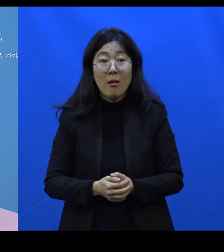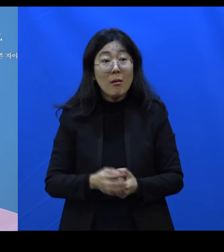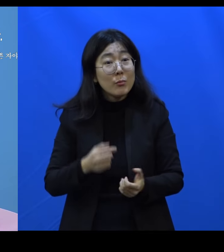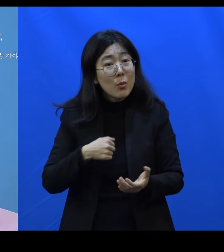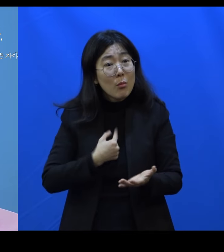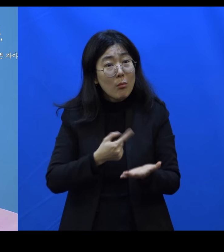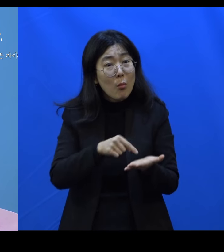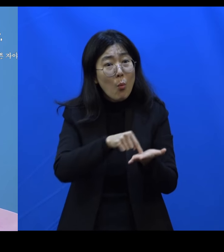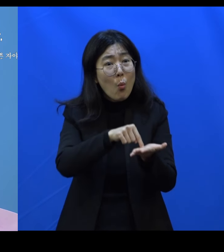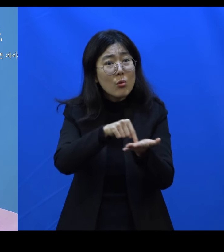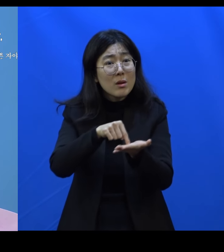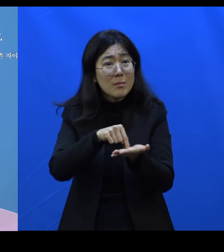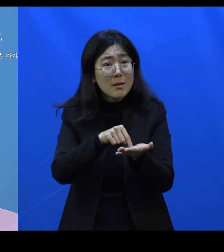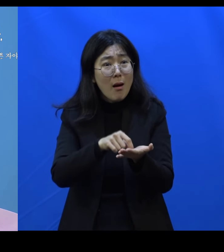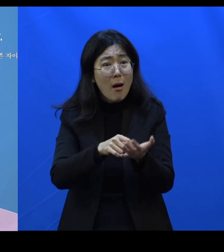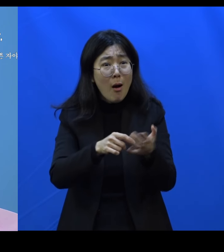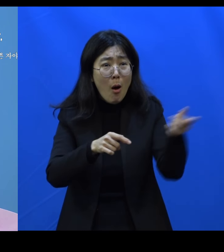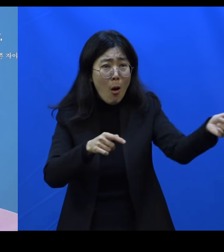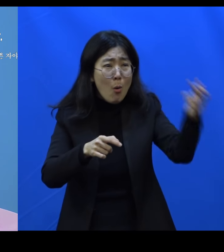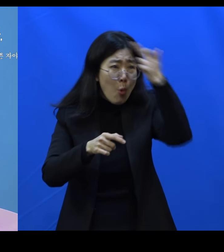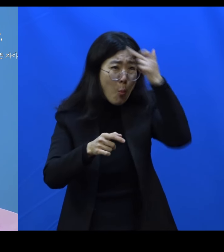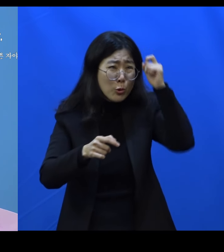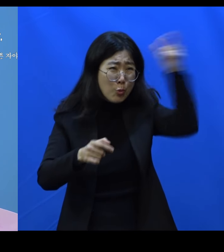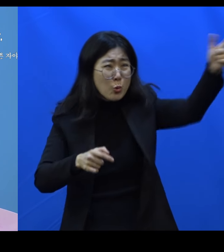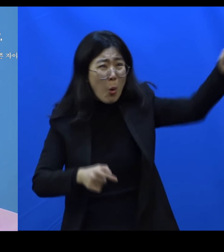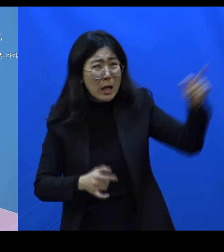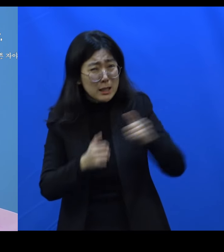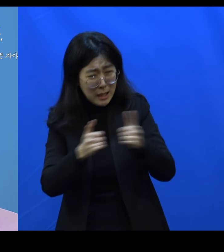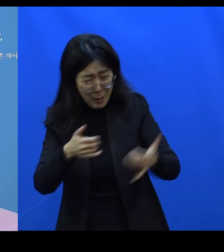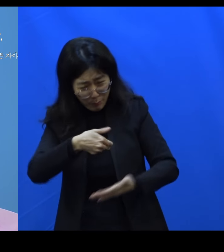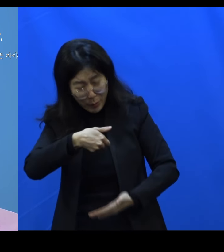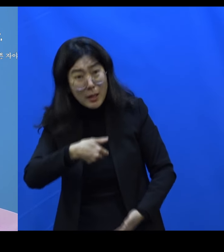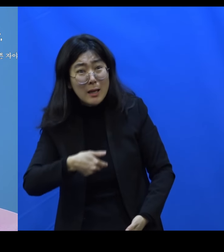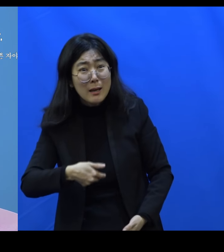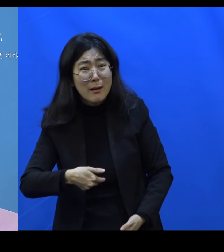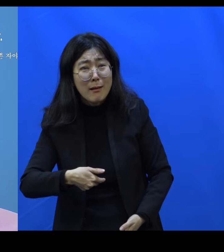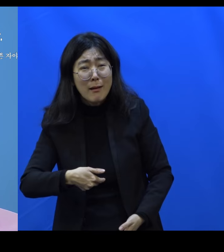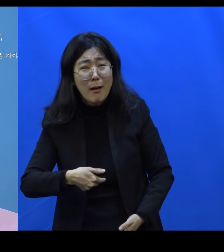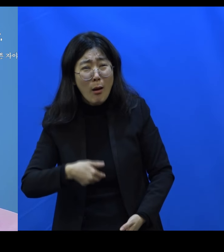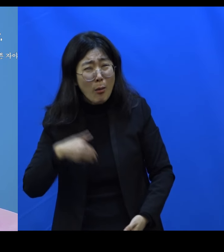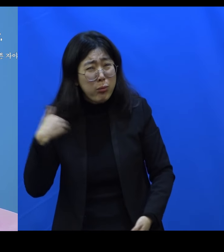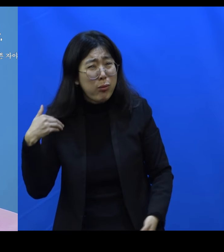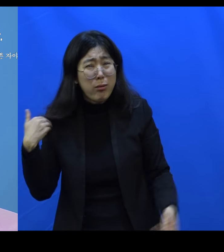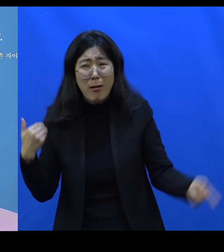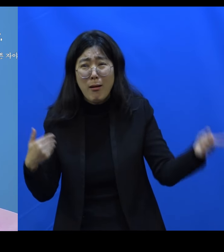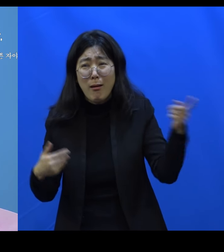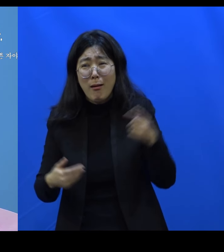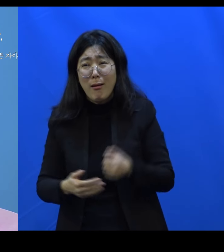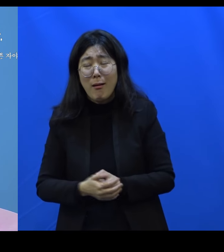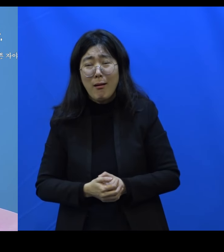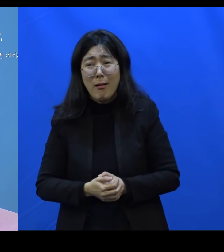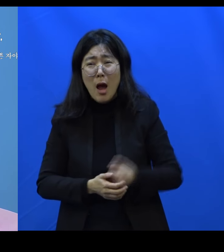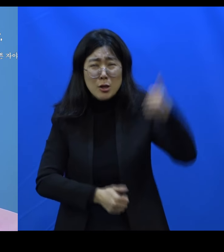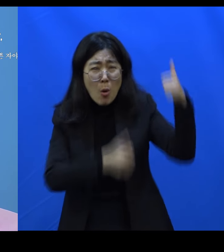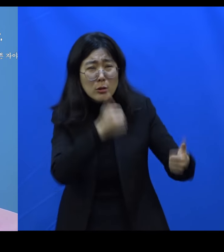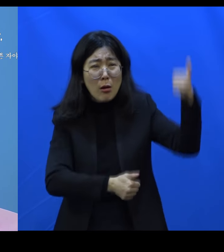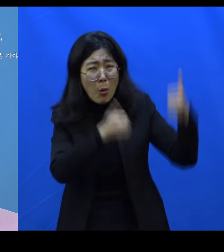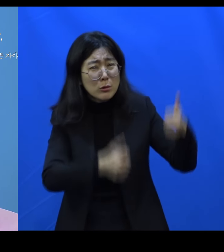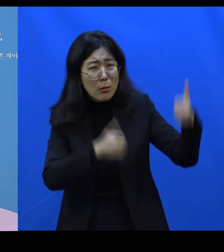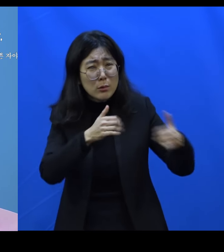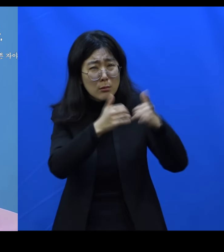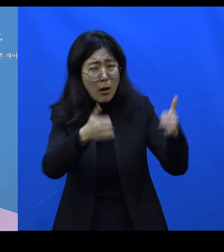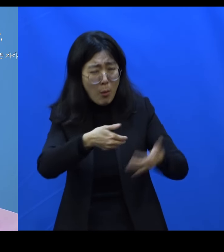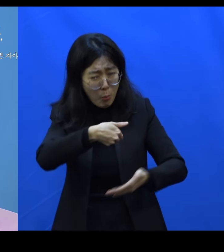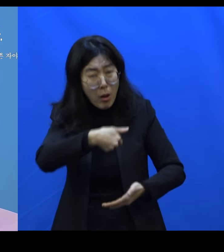고립돼요. 이 주님의 요청을 우리에게 기회 들어오는 거죠. 여러분 모세만 애굽의